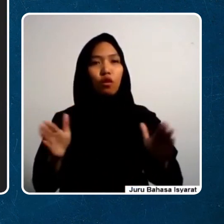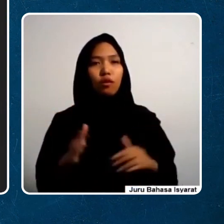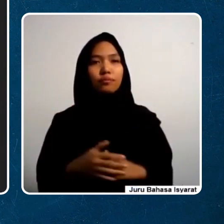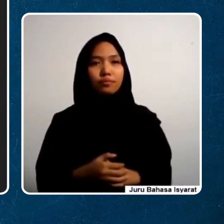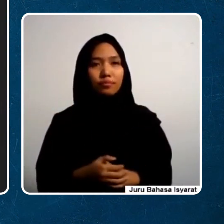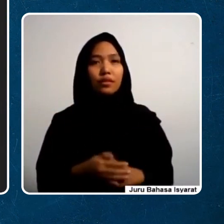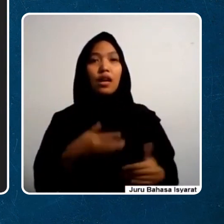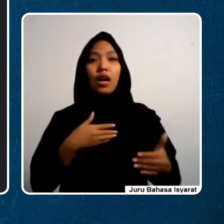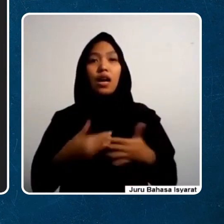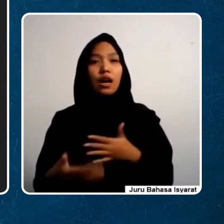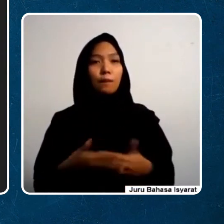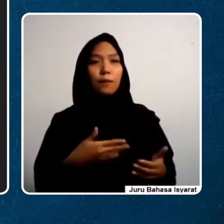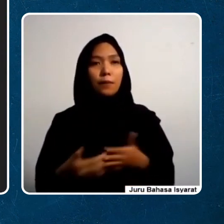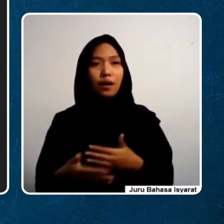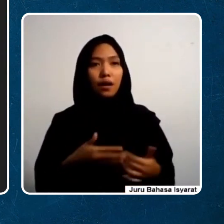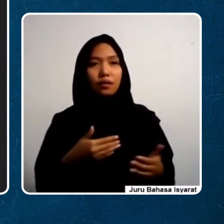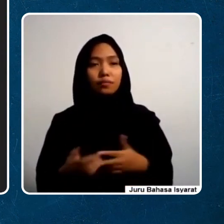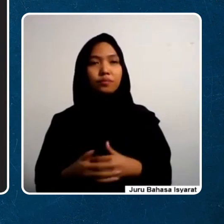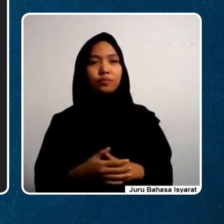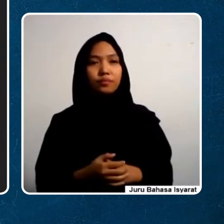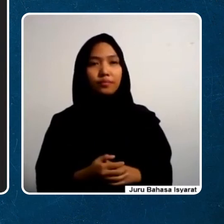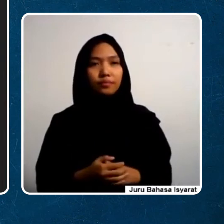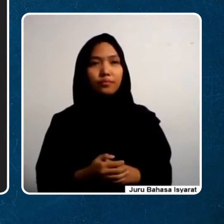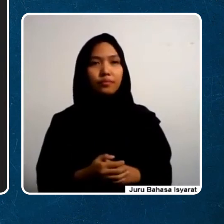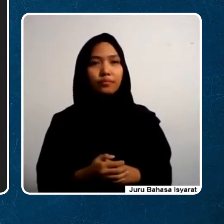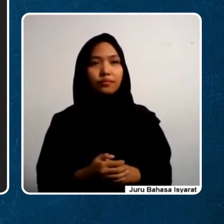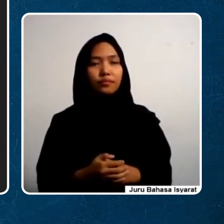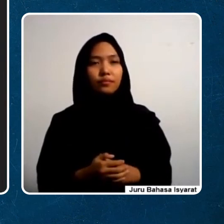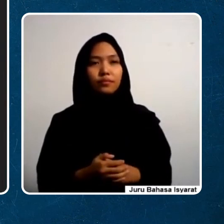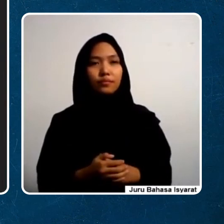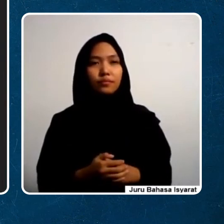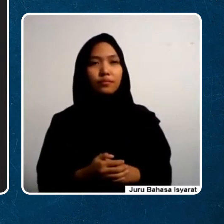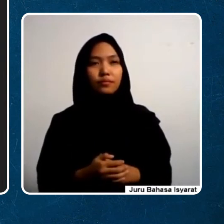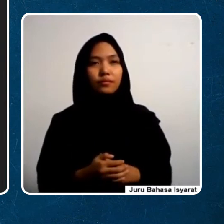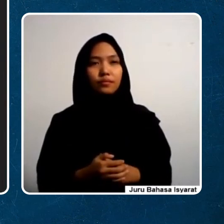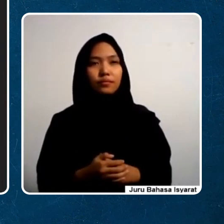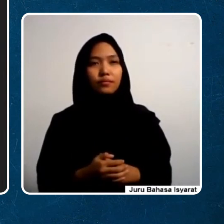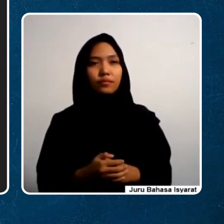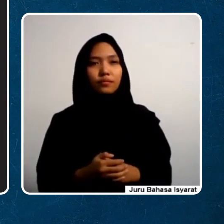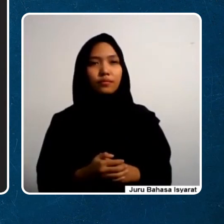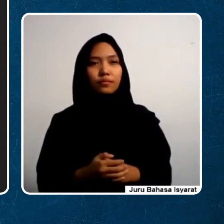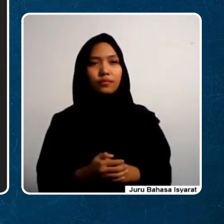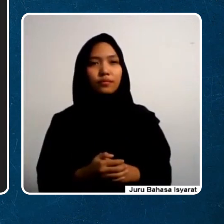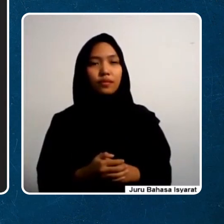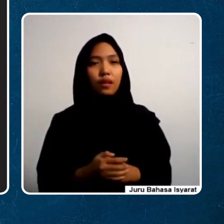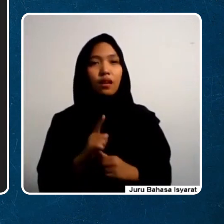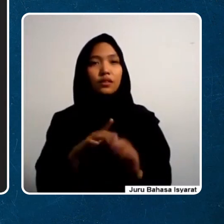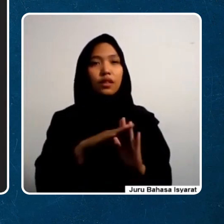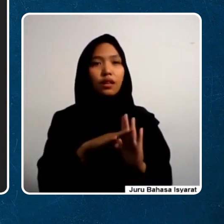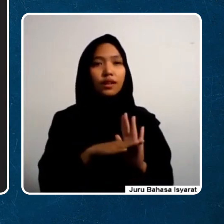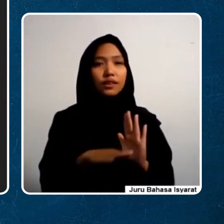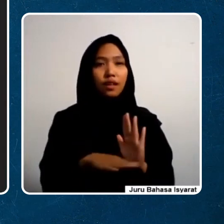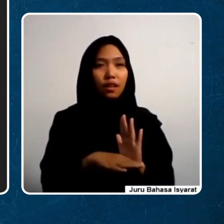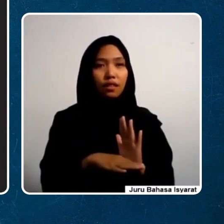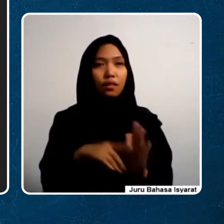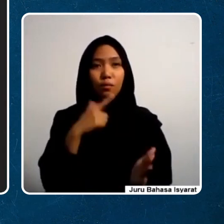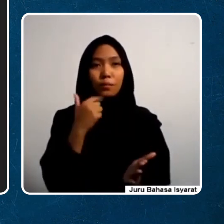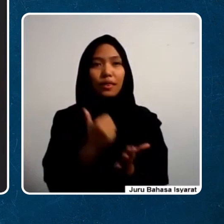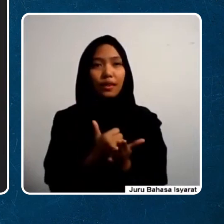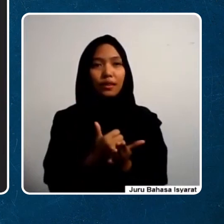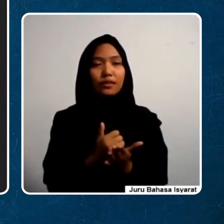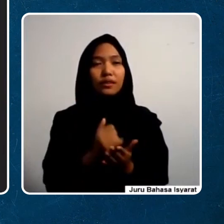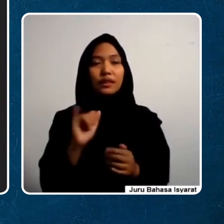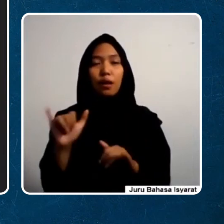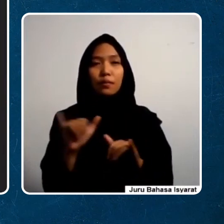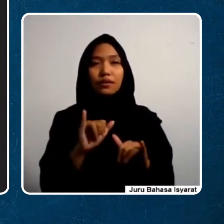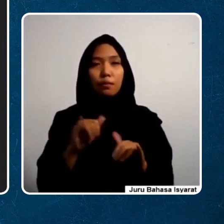sosial medianya di Instagram, kita juga ada grup di WhatsApp. Kita terbuka gitu. Jadi kita